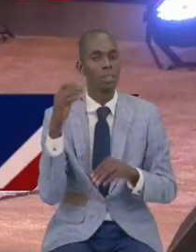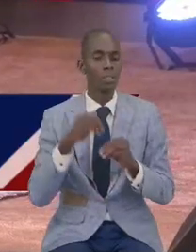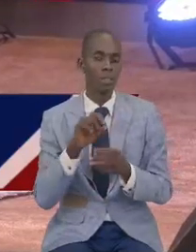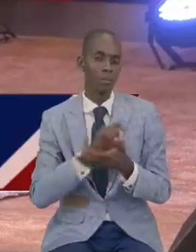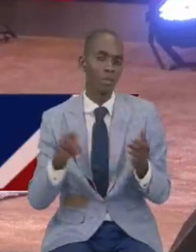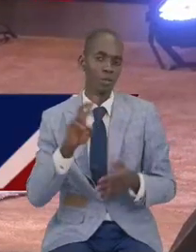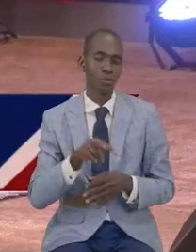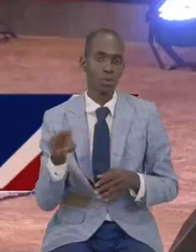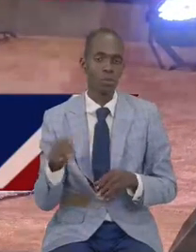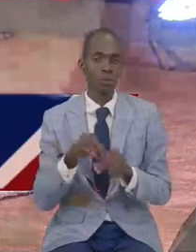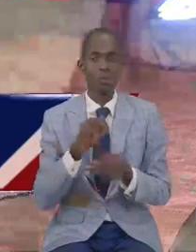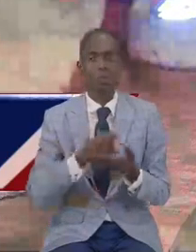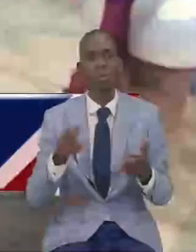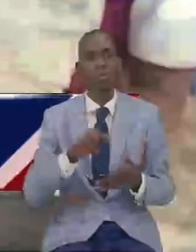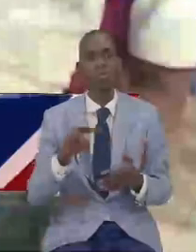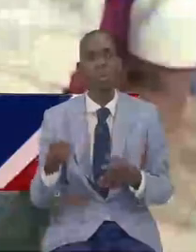22.